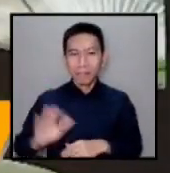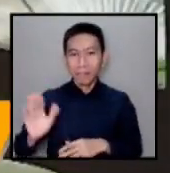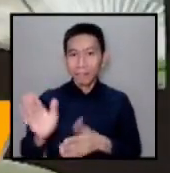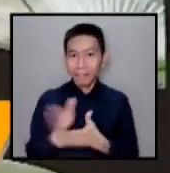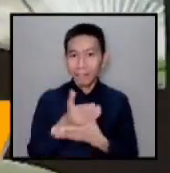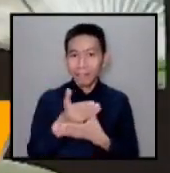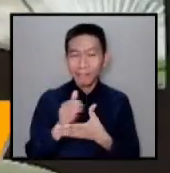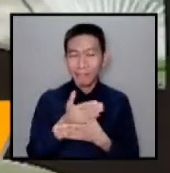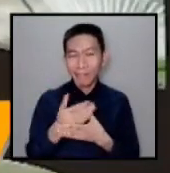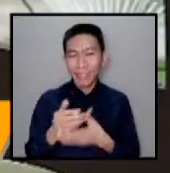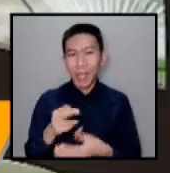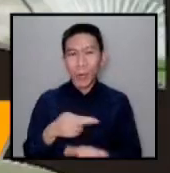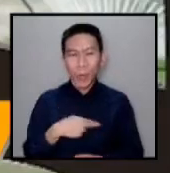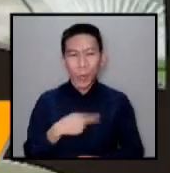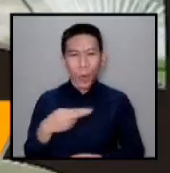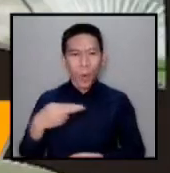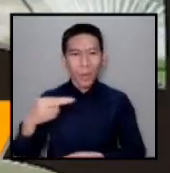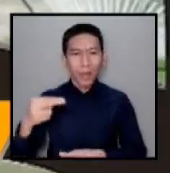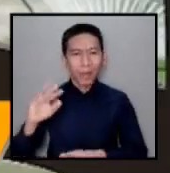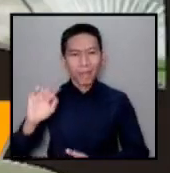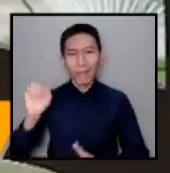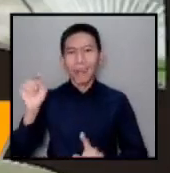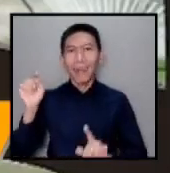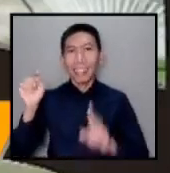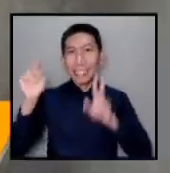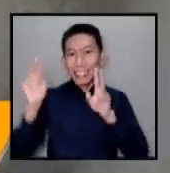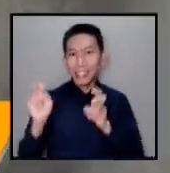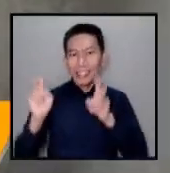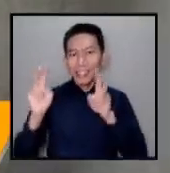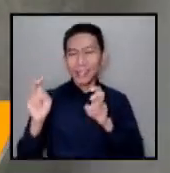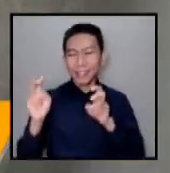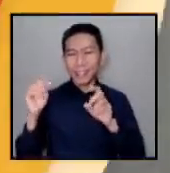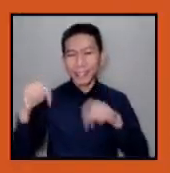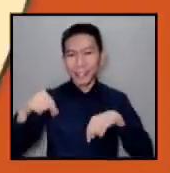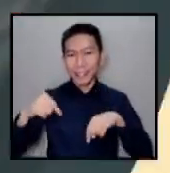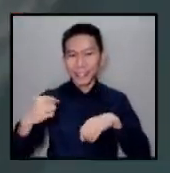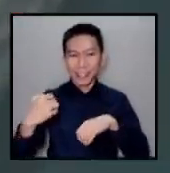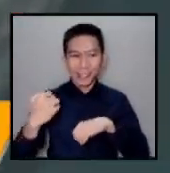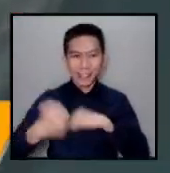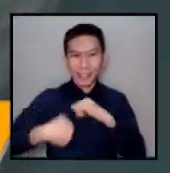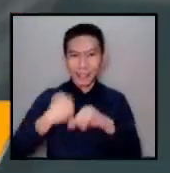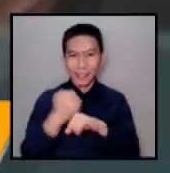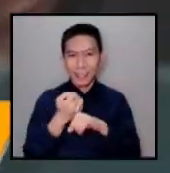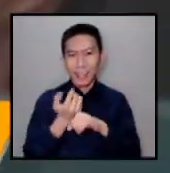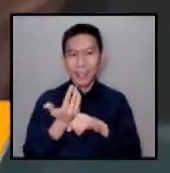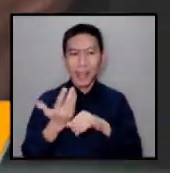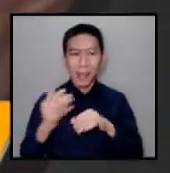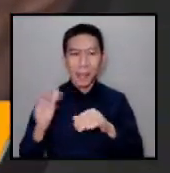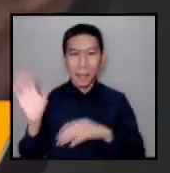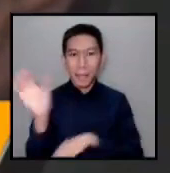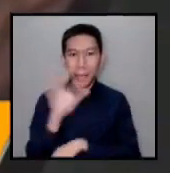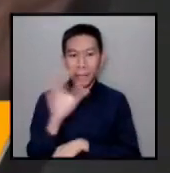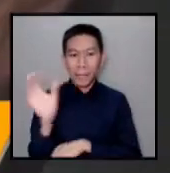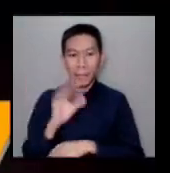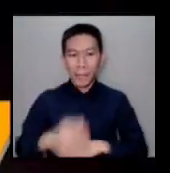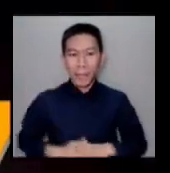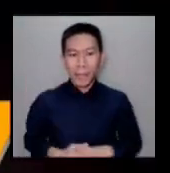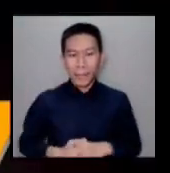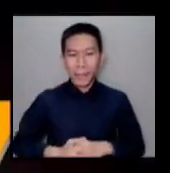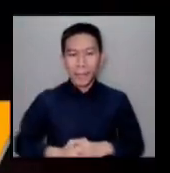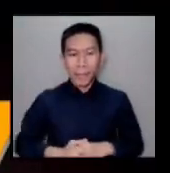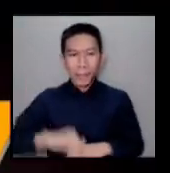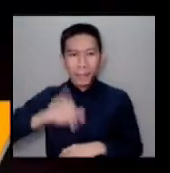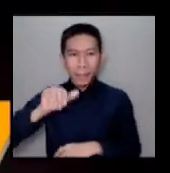romance raw ang napili niyang design theme para sa Christmas season ngayong taon. John Lloyd Cruz nagsimula